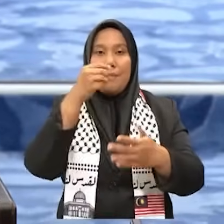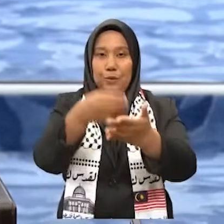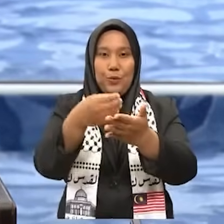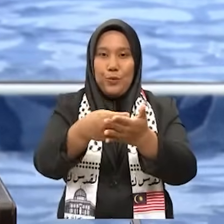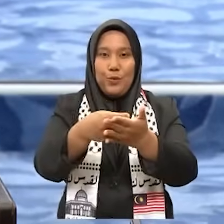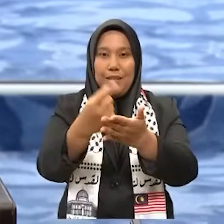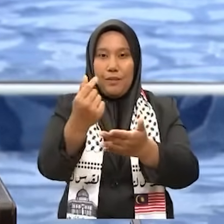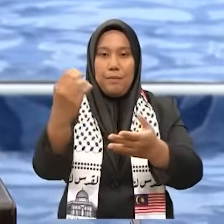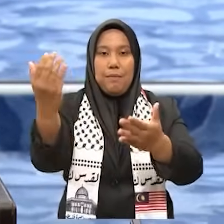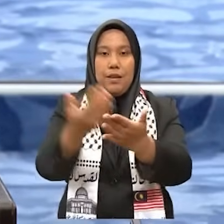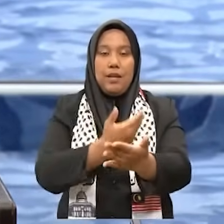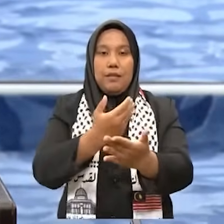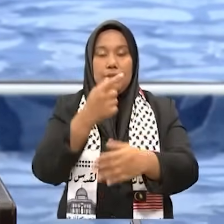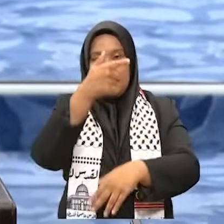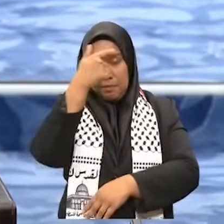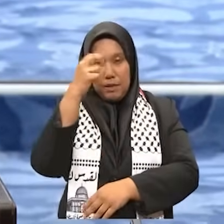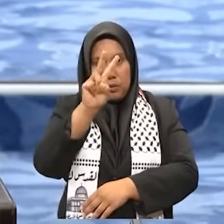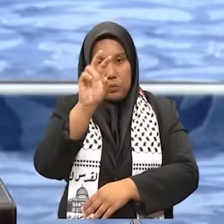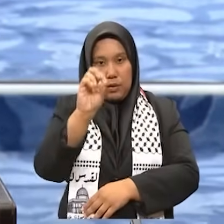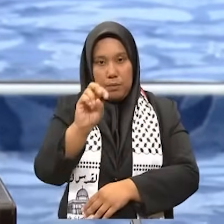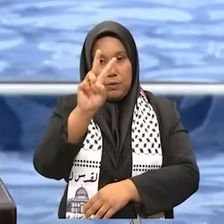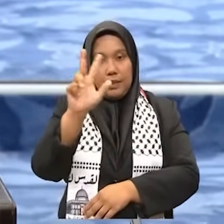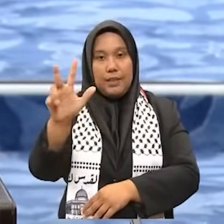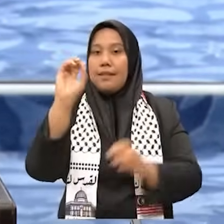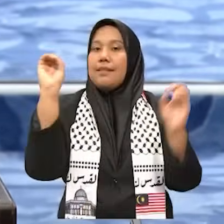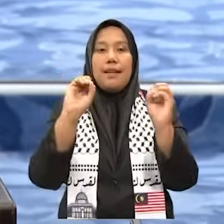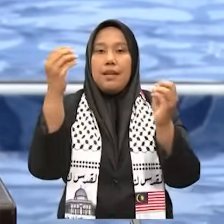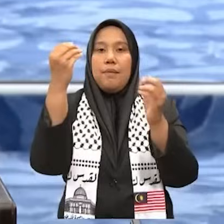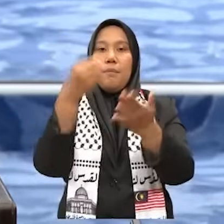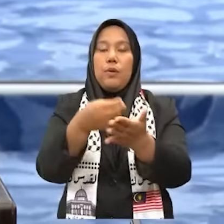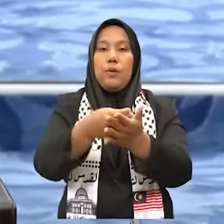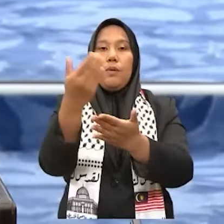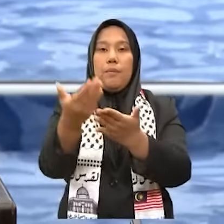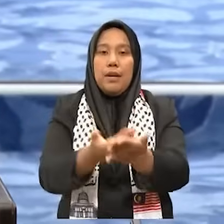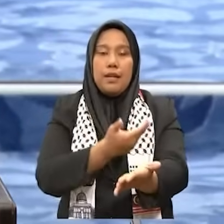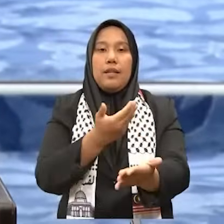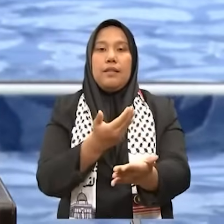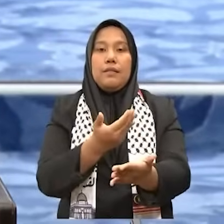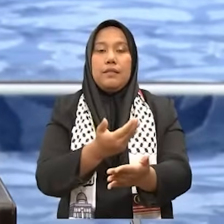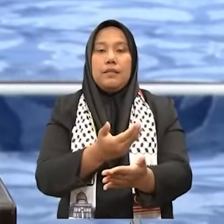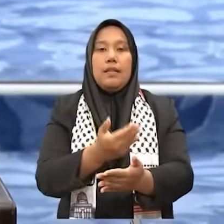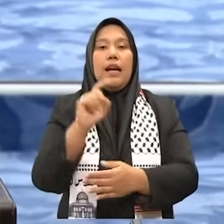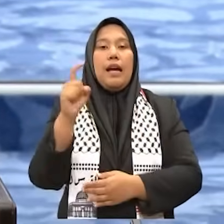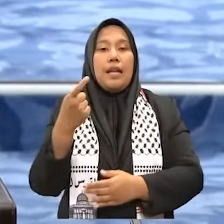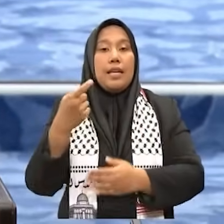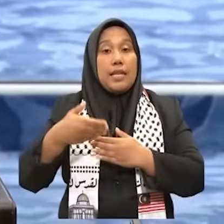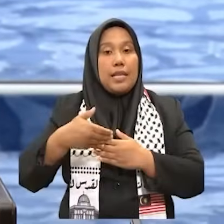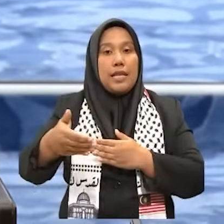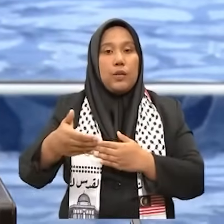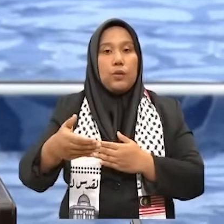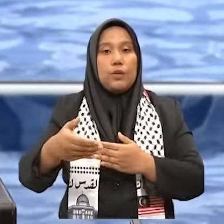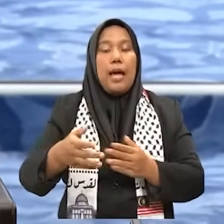2023 tidak ada peruntukan baru, kerana hanya meneruskan apa yang